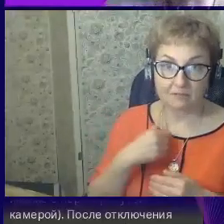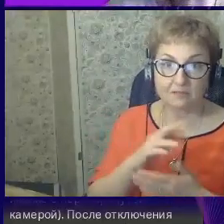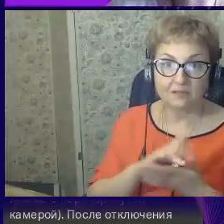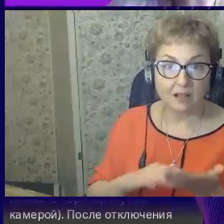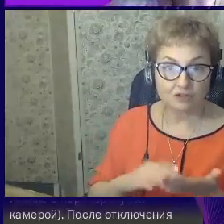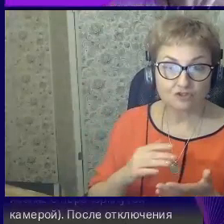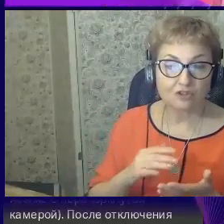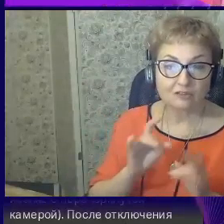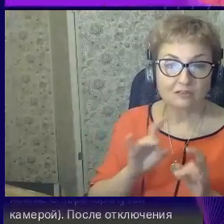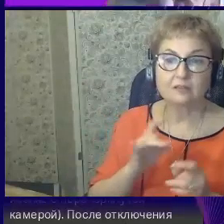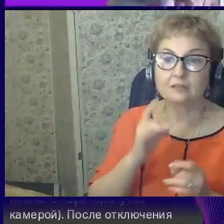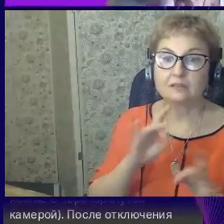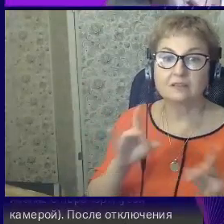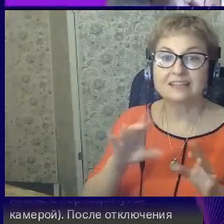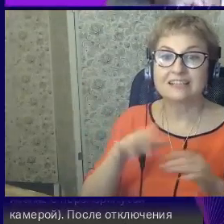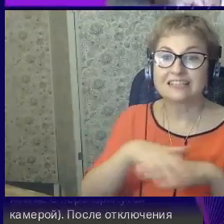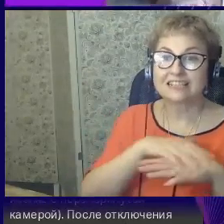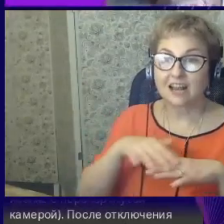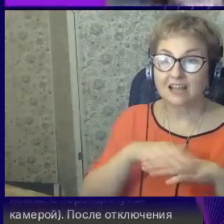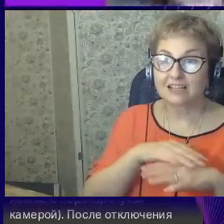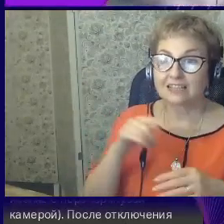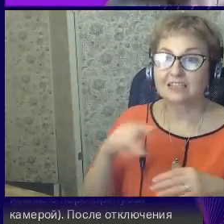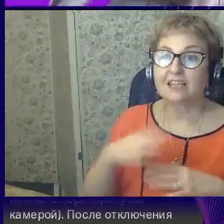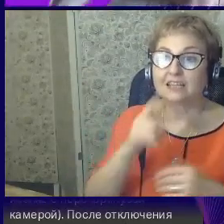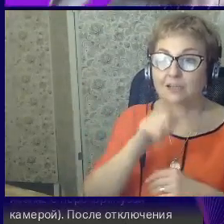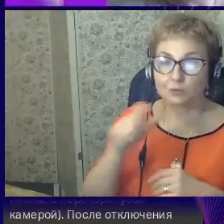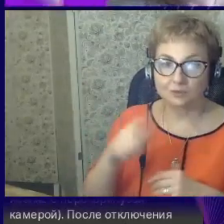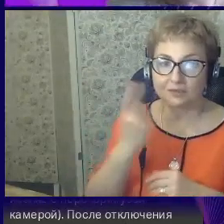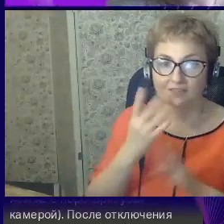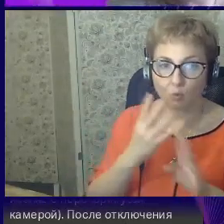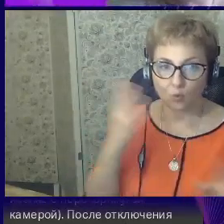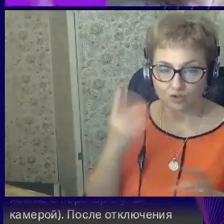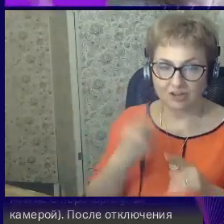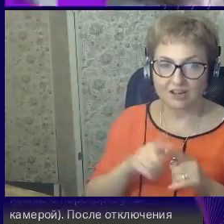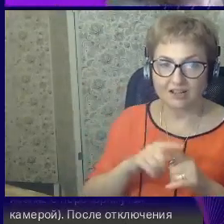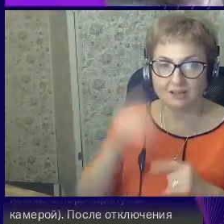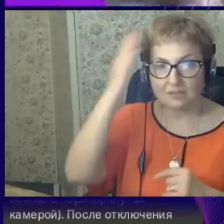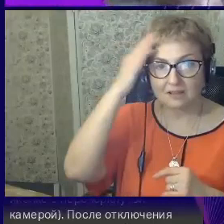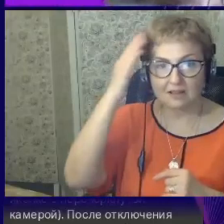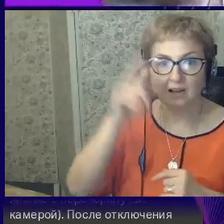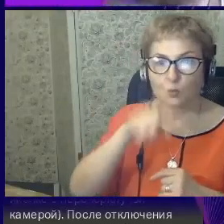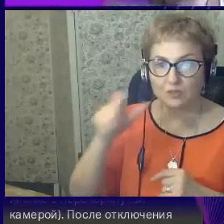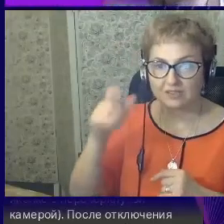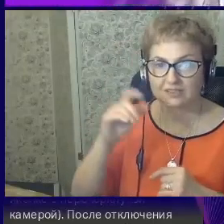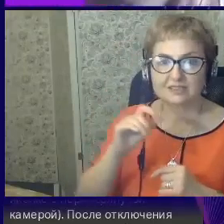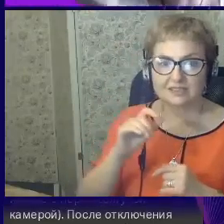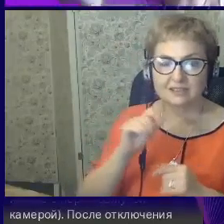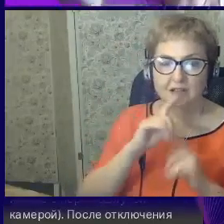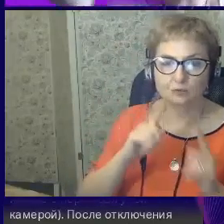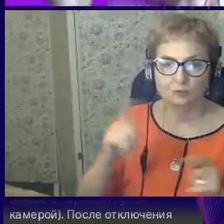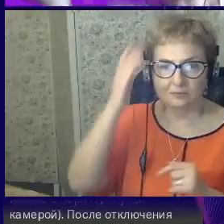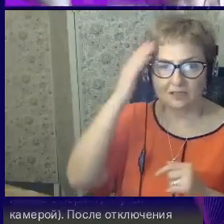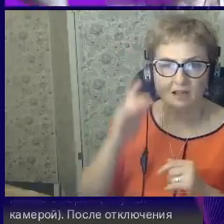Поехали дальше. Итак, целевая аудитория нашего проекта. Конечно, в первую очередь это лица с особенностями ментального развития. Вот.